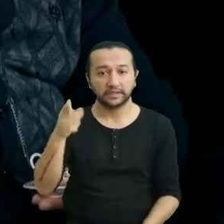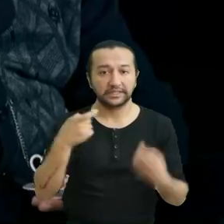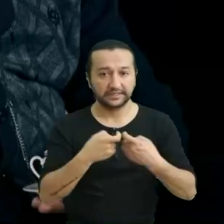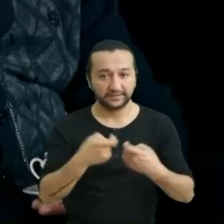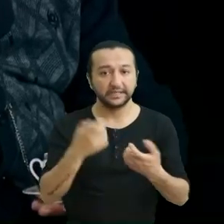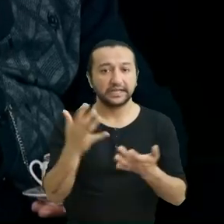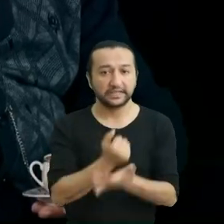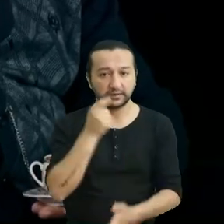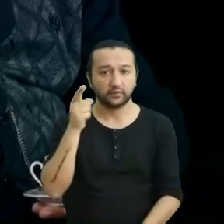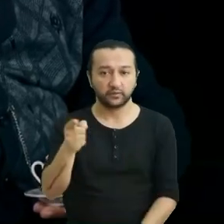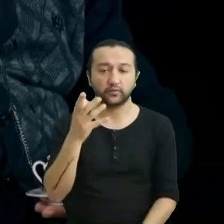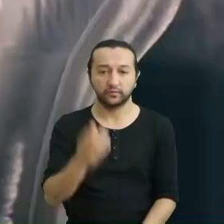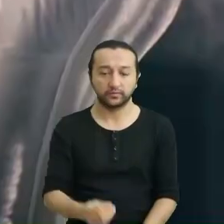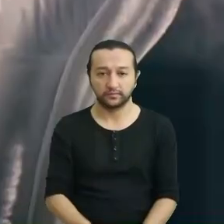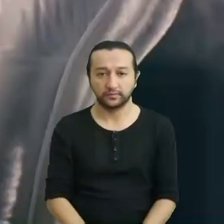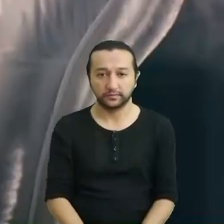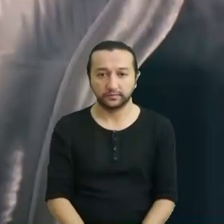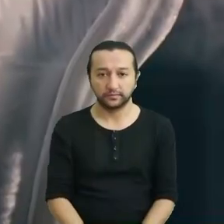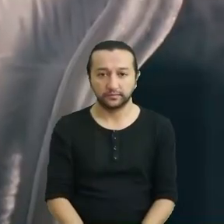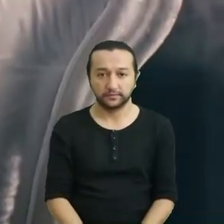savaşın kazananı odur.